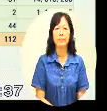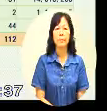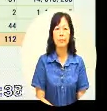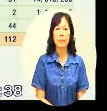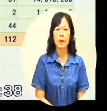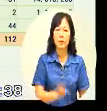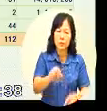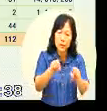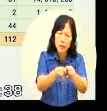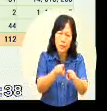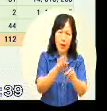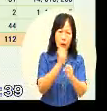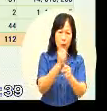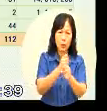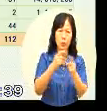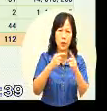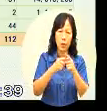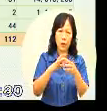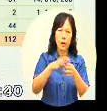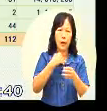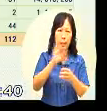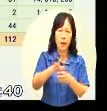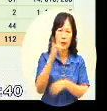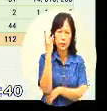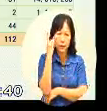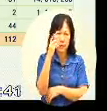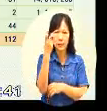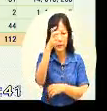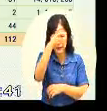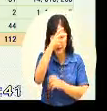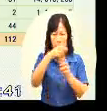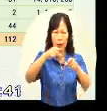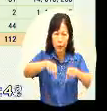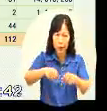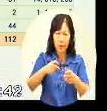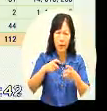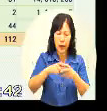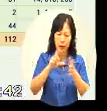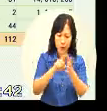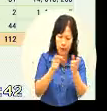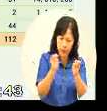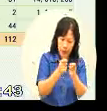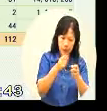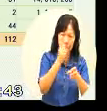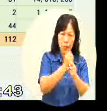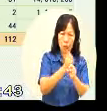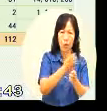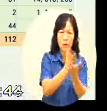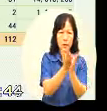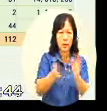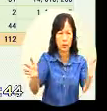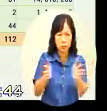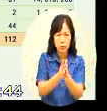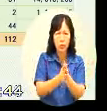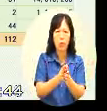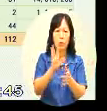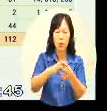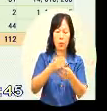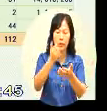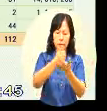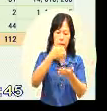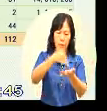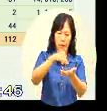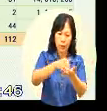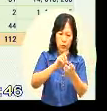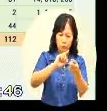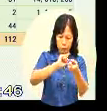就是职员、职工、诸位警、约聘雇还有临时工，全部呢，我请会计师换算